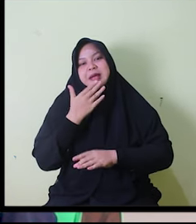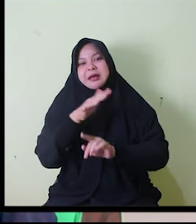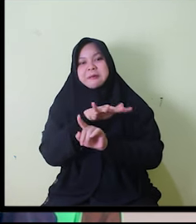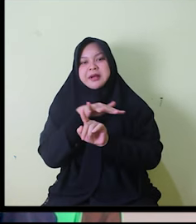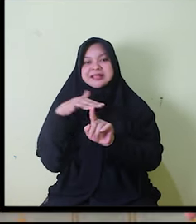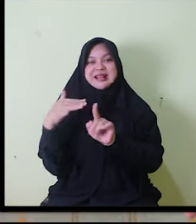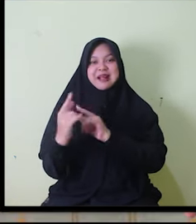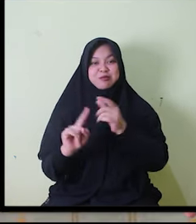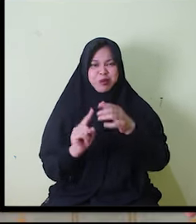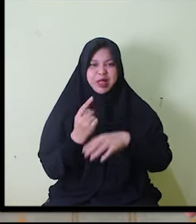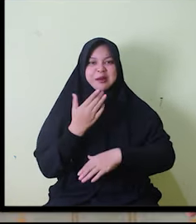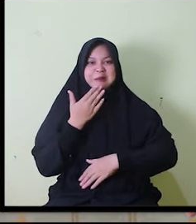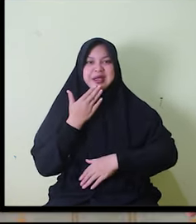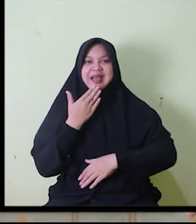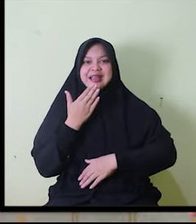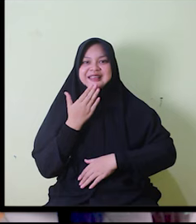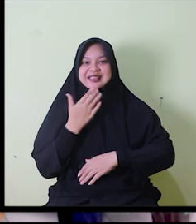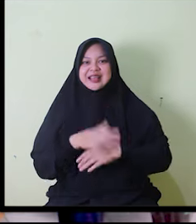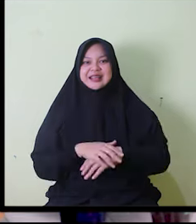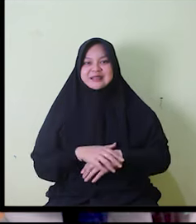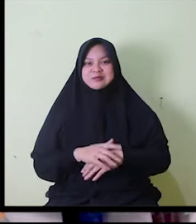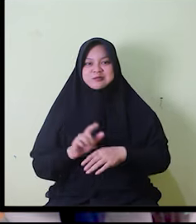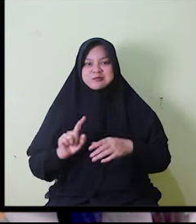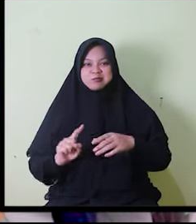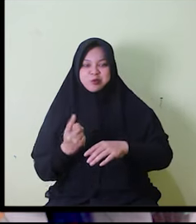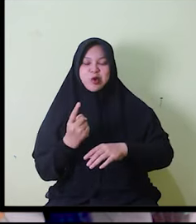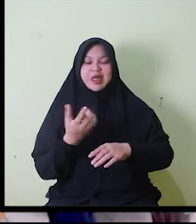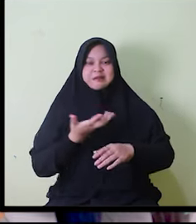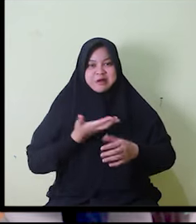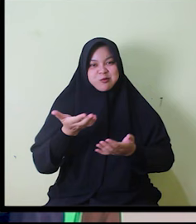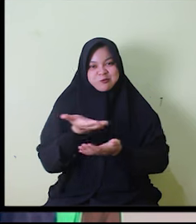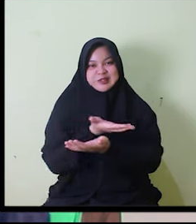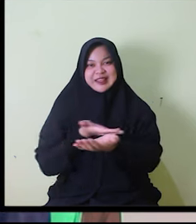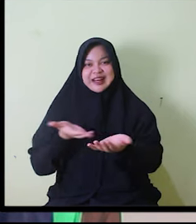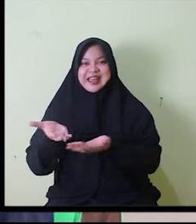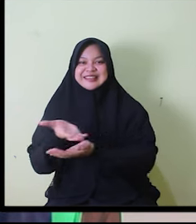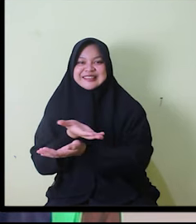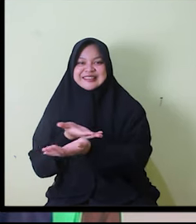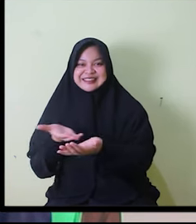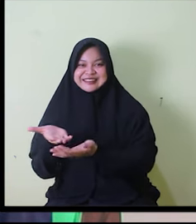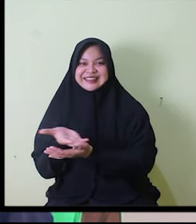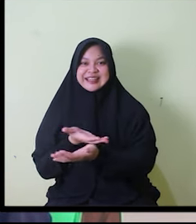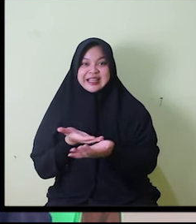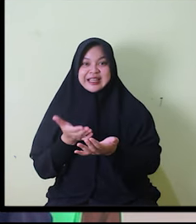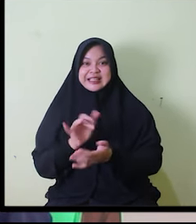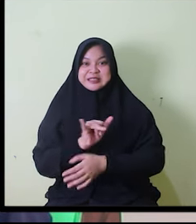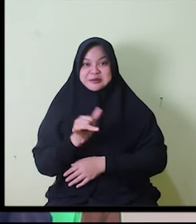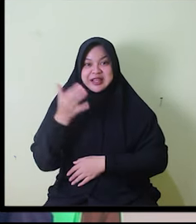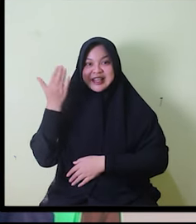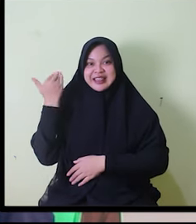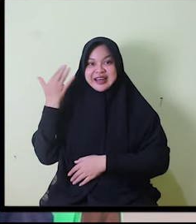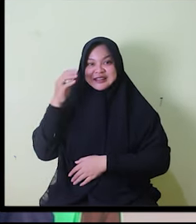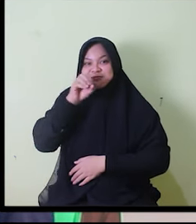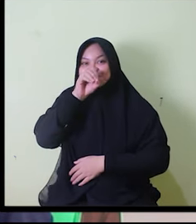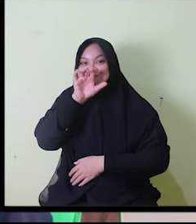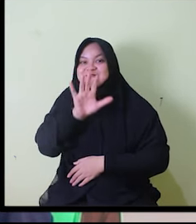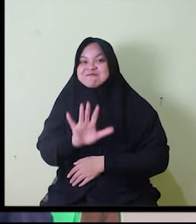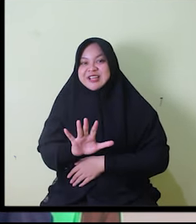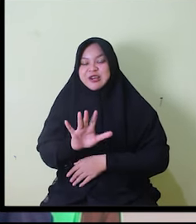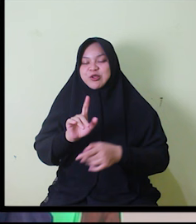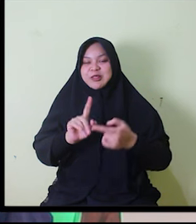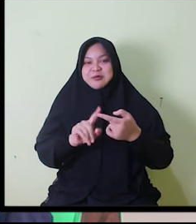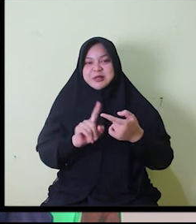dengan sudah mulai berinteraksi I iya oke dan yang saya sampaikan kemarin untuk teman-teman di Fa